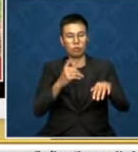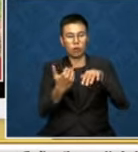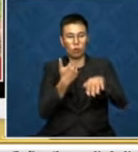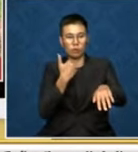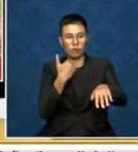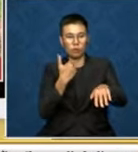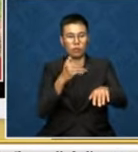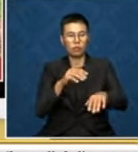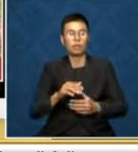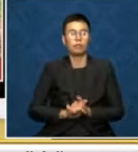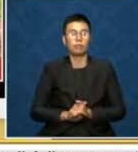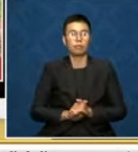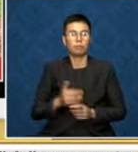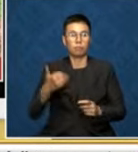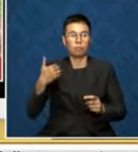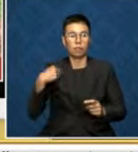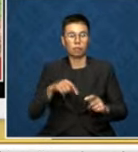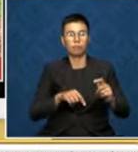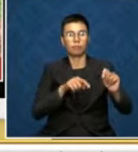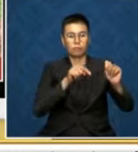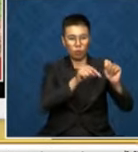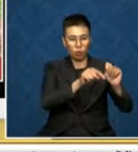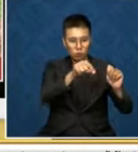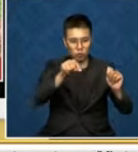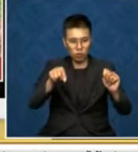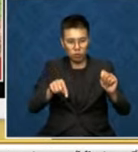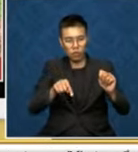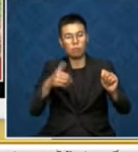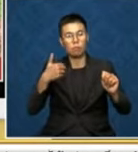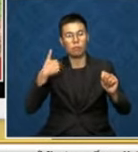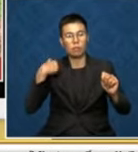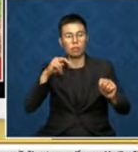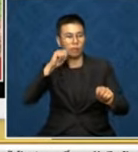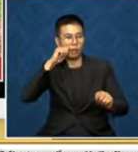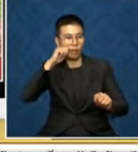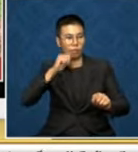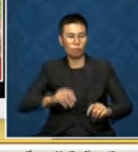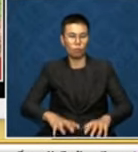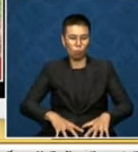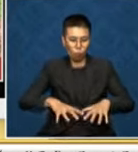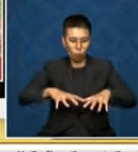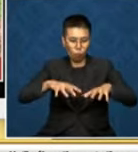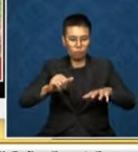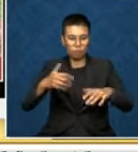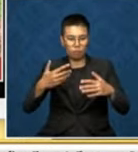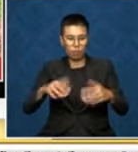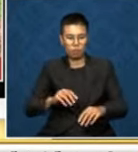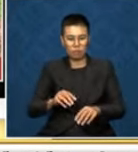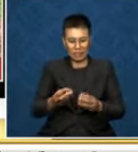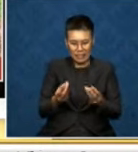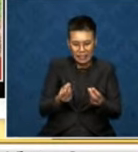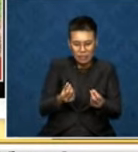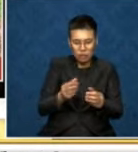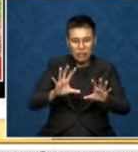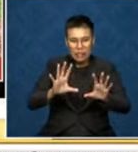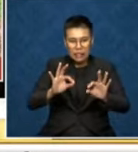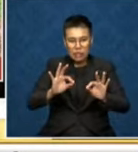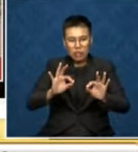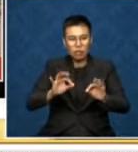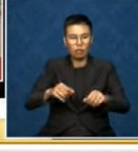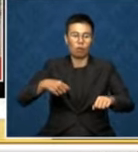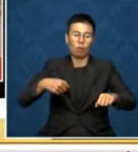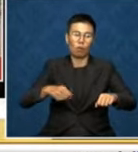ลเหล่ากลางตำบลลำชีเป็นหลุมเป็นบ่อมีน้ำขังสัญจรไปมาลำบากระยะทาง2กิโลเมตร